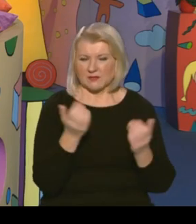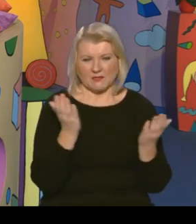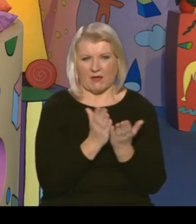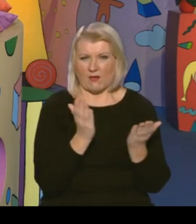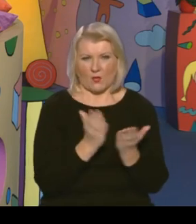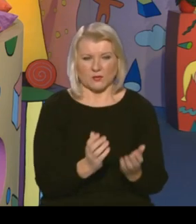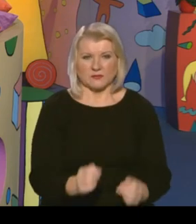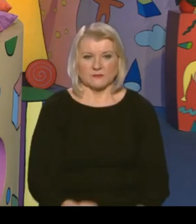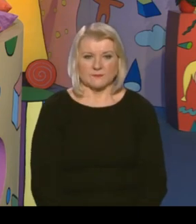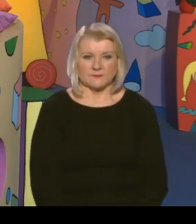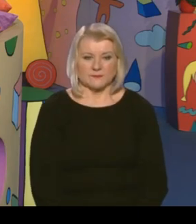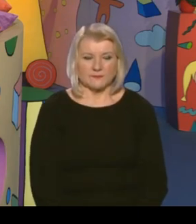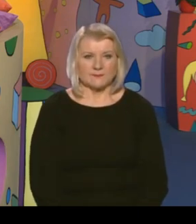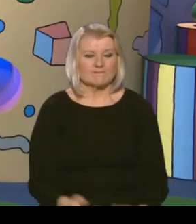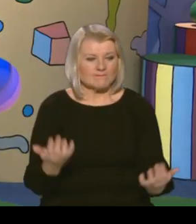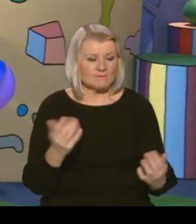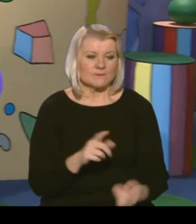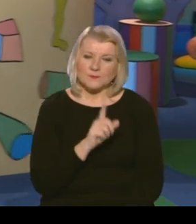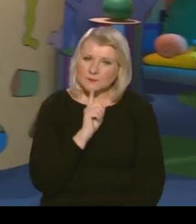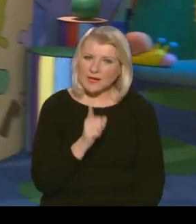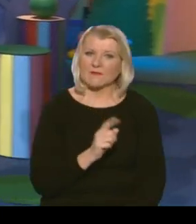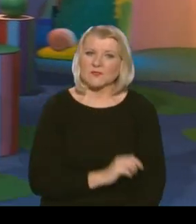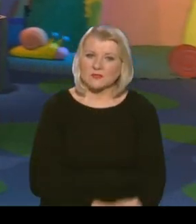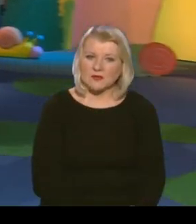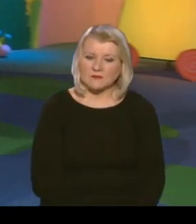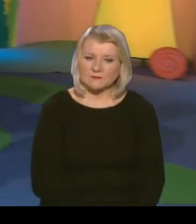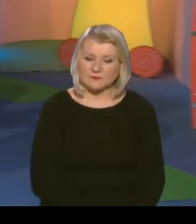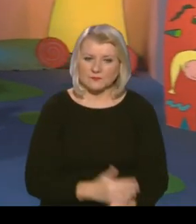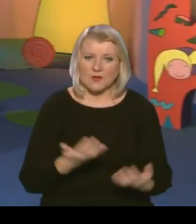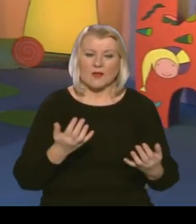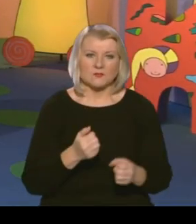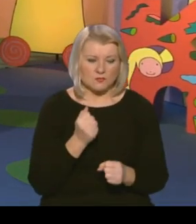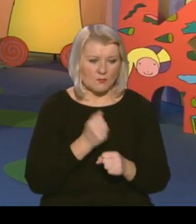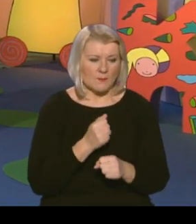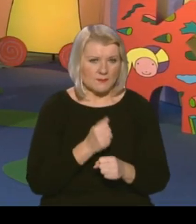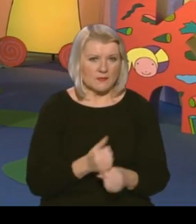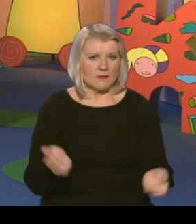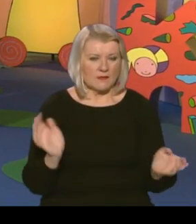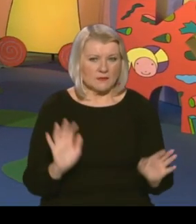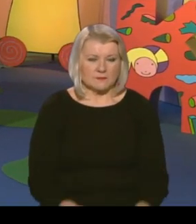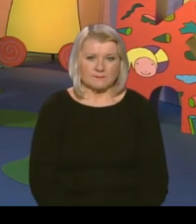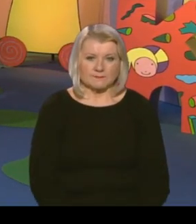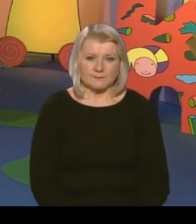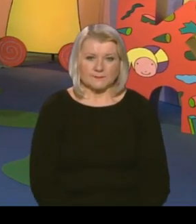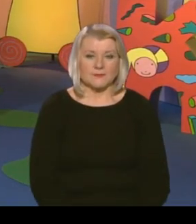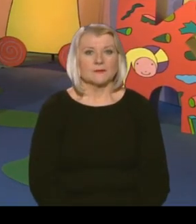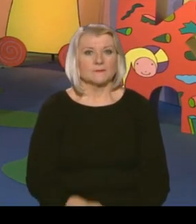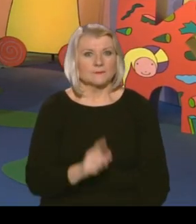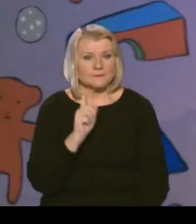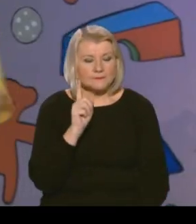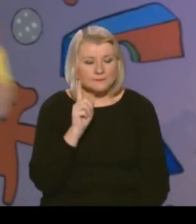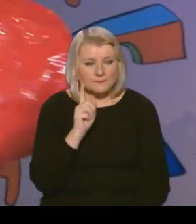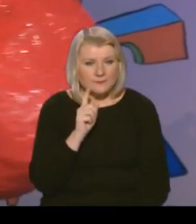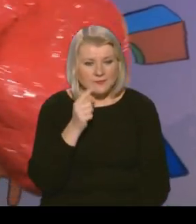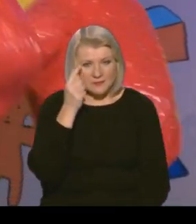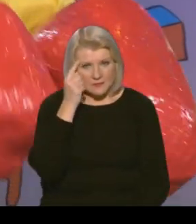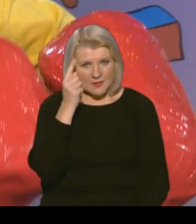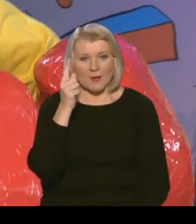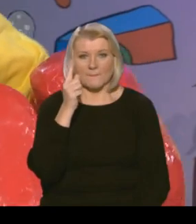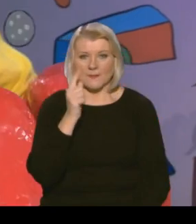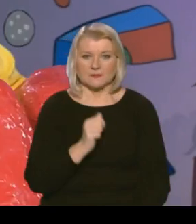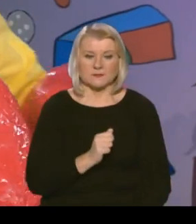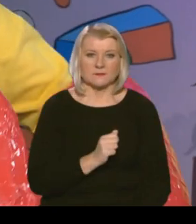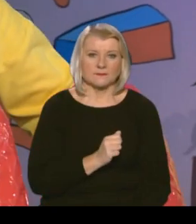nedělá. No jo, to je taky pravda, ale co teď? Františku, já mám